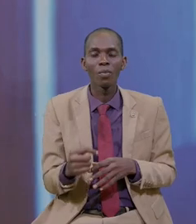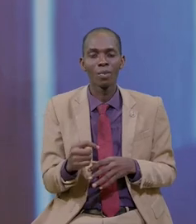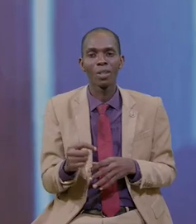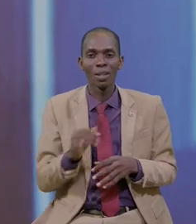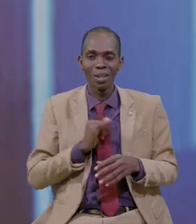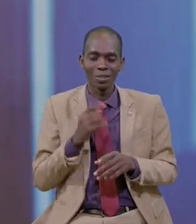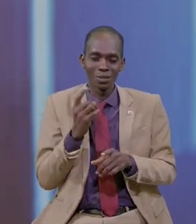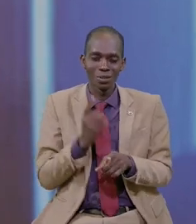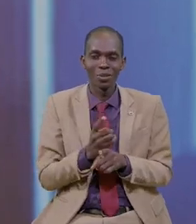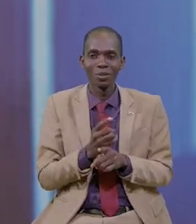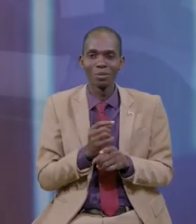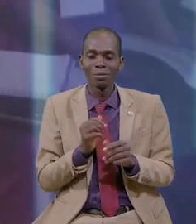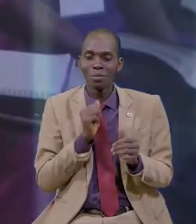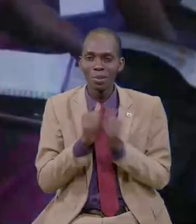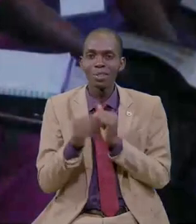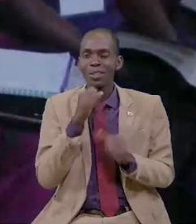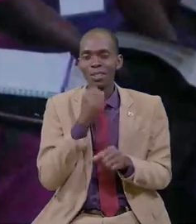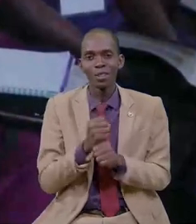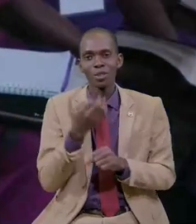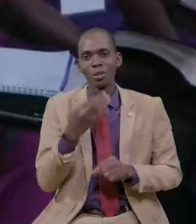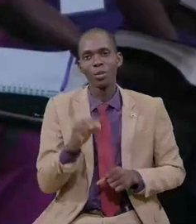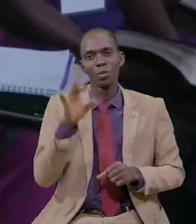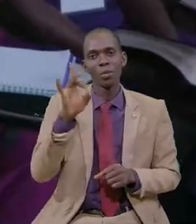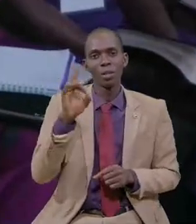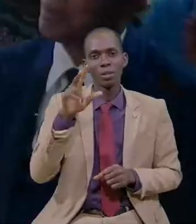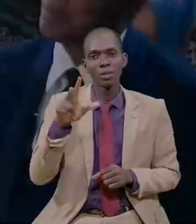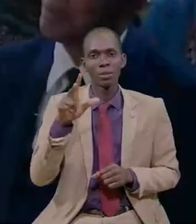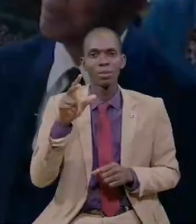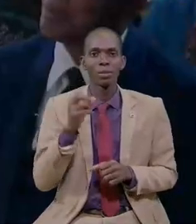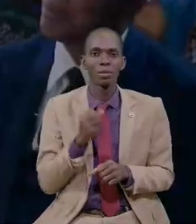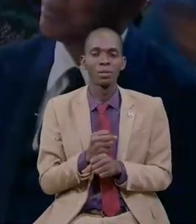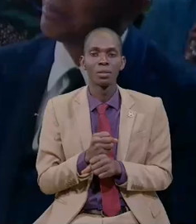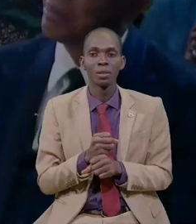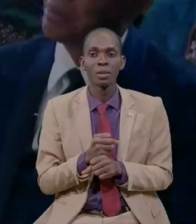je viens de traverser la ligne de 83 ans.